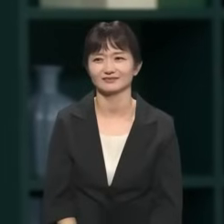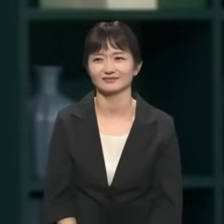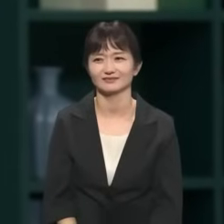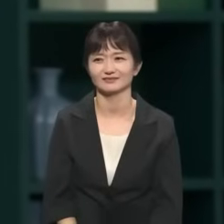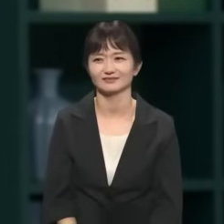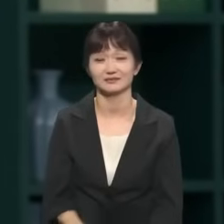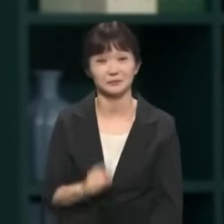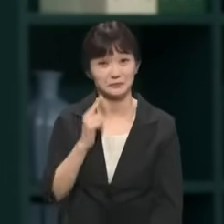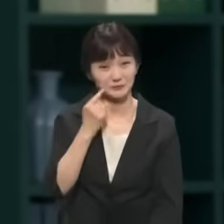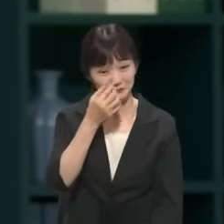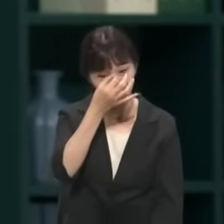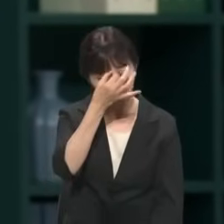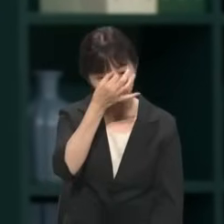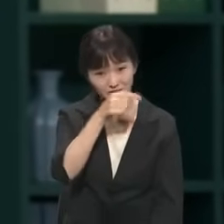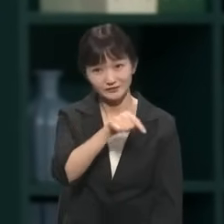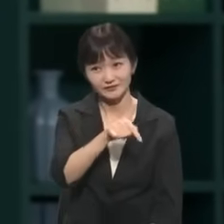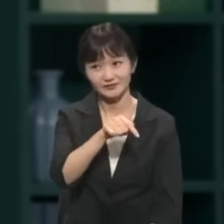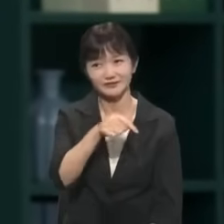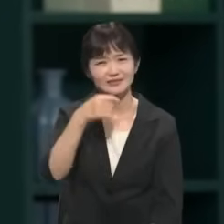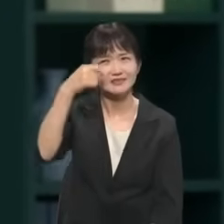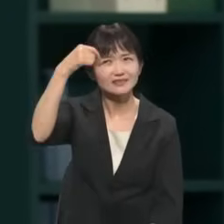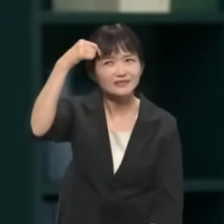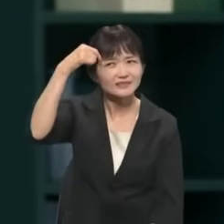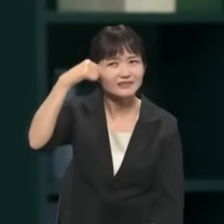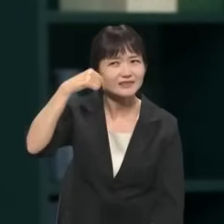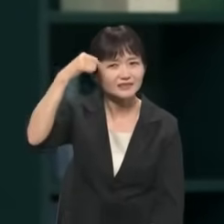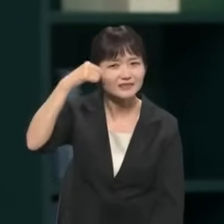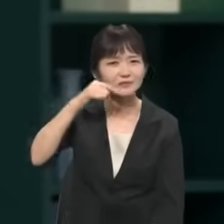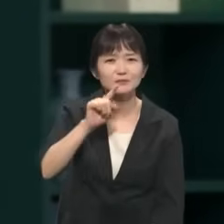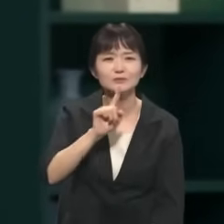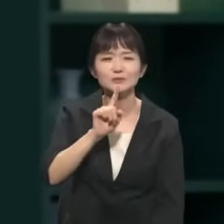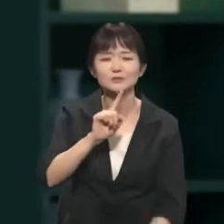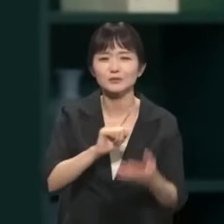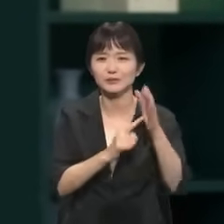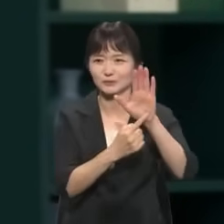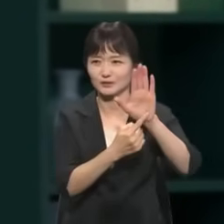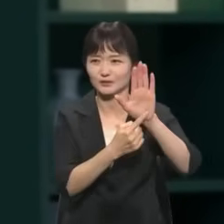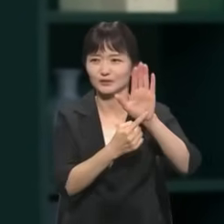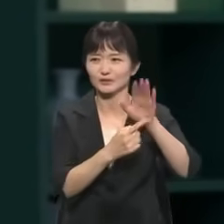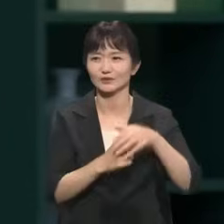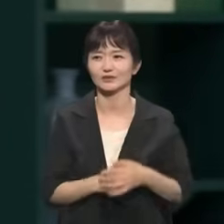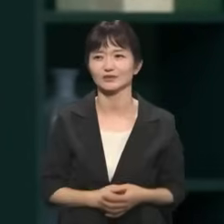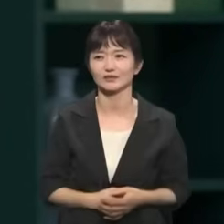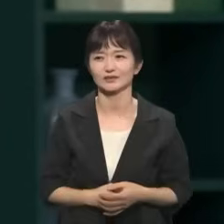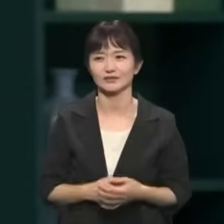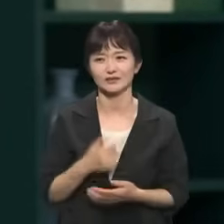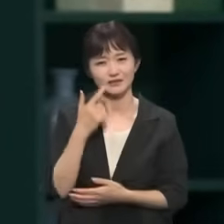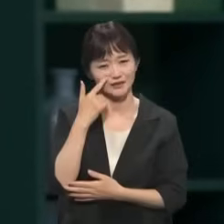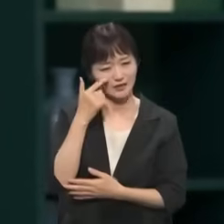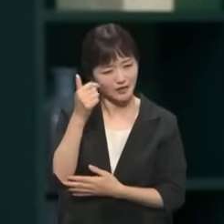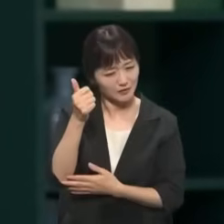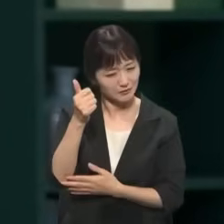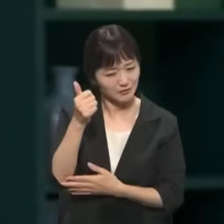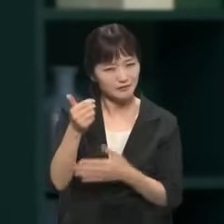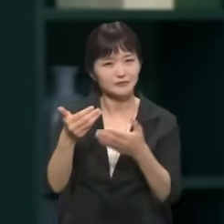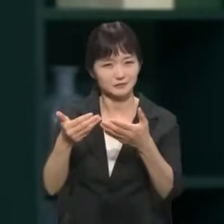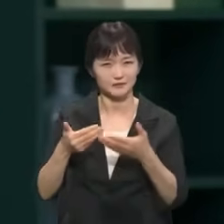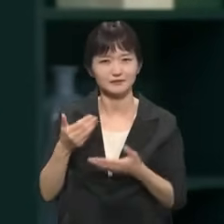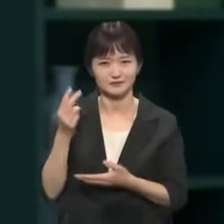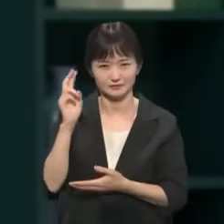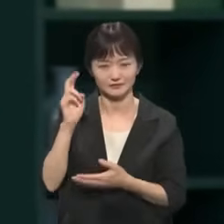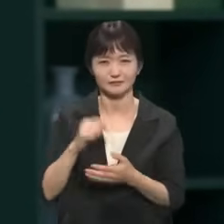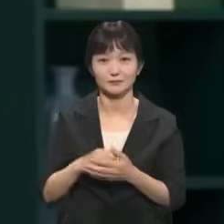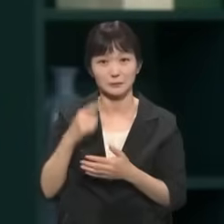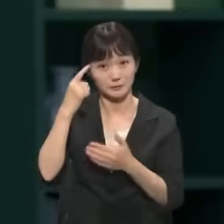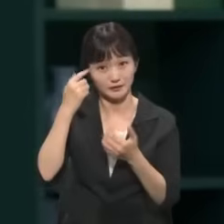약간 예술적으로 좀더 느낌을 내려는 부분에서는 예. 아버지의 유전을 좀 받은 것 아, 같고, 또